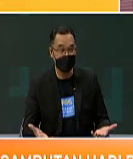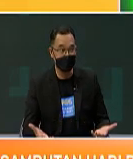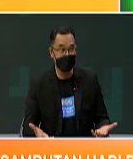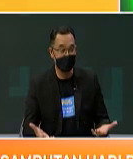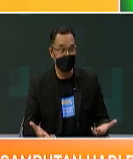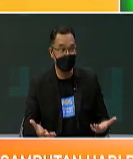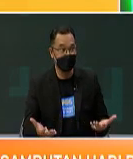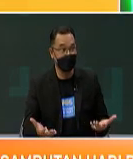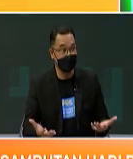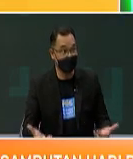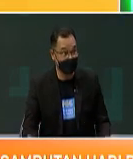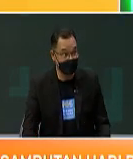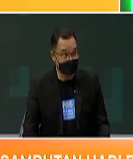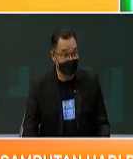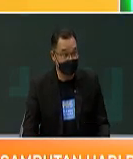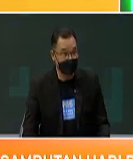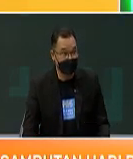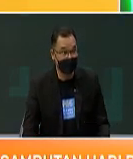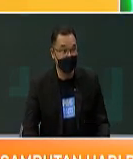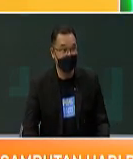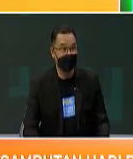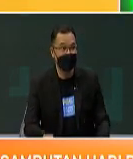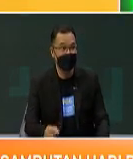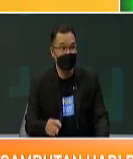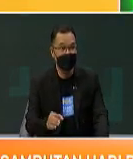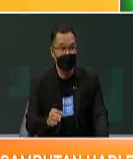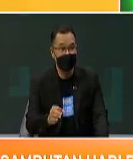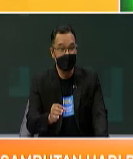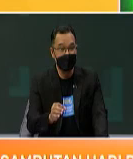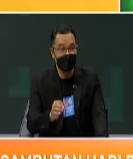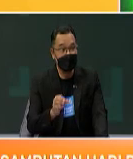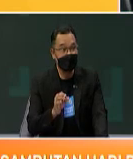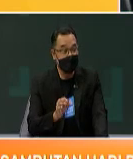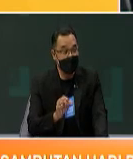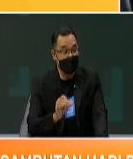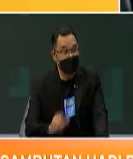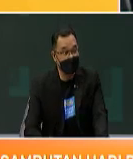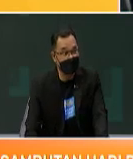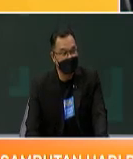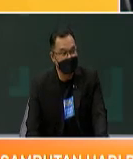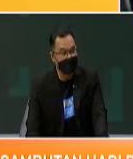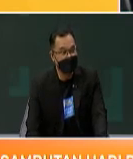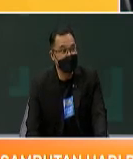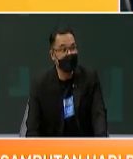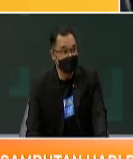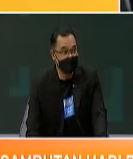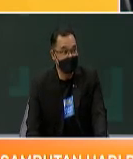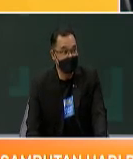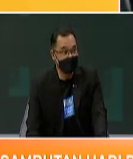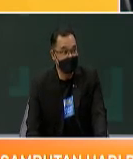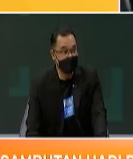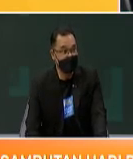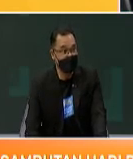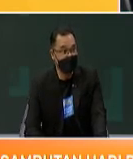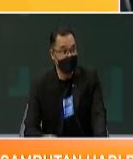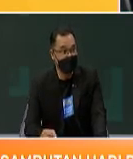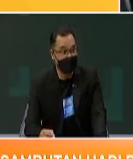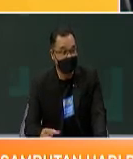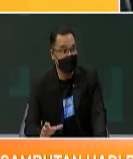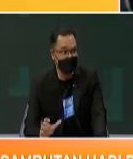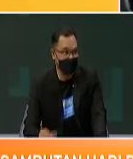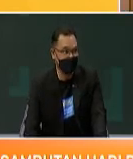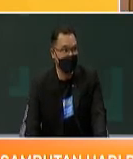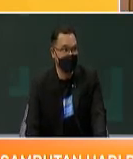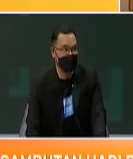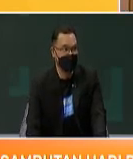program-program baru, program-program baru supaya bersesuaian dengan citarasa